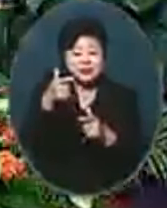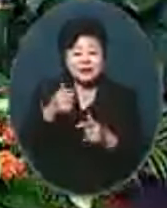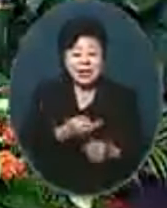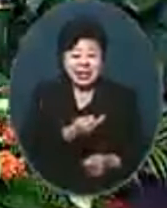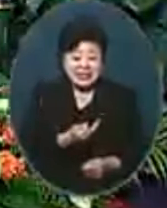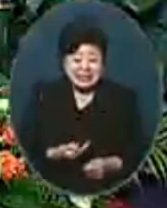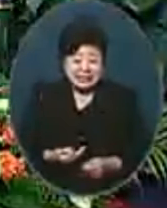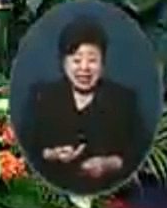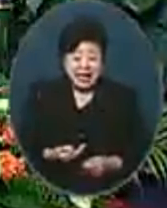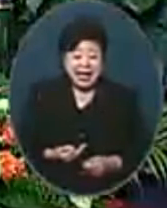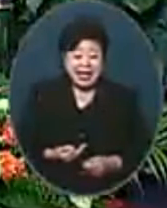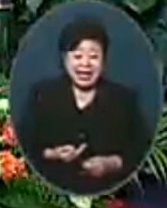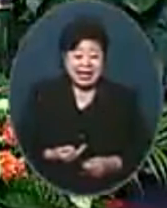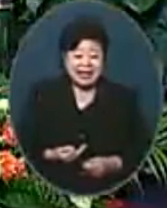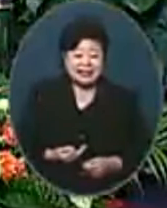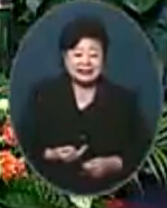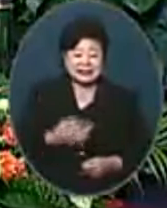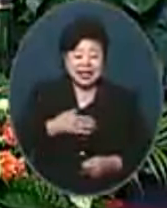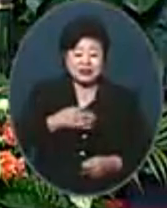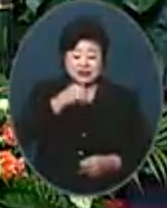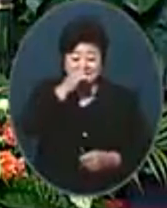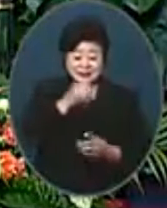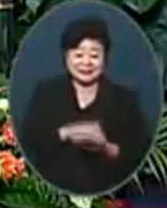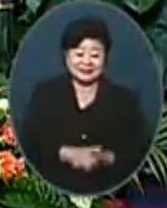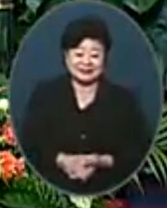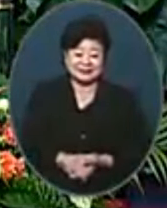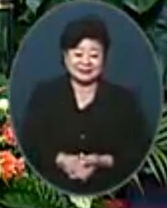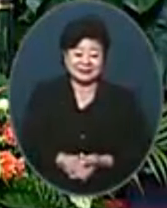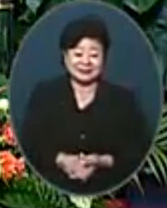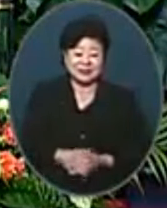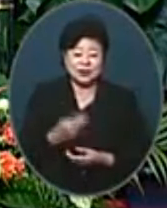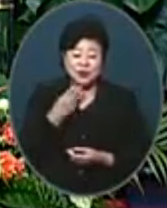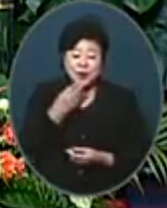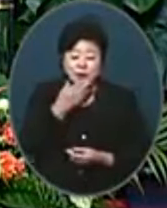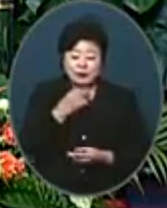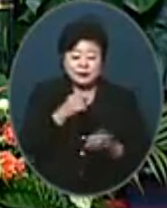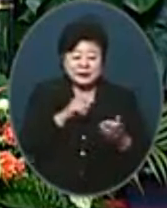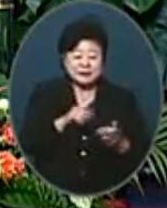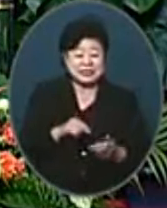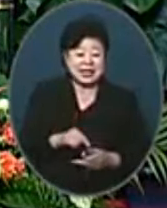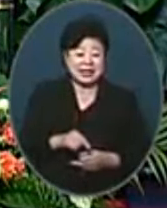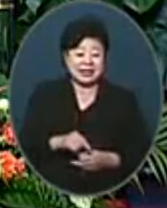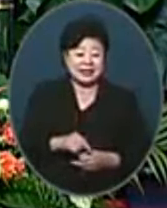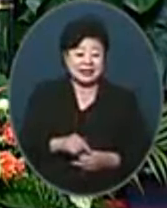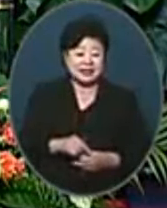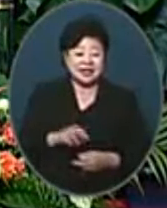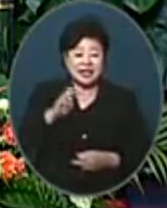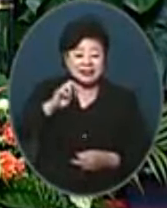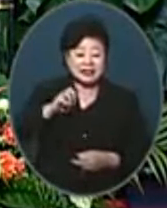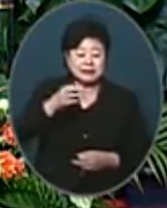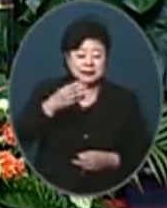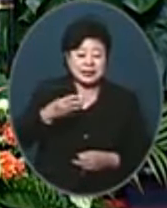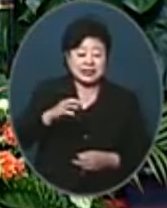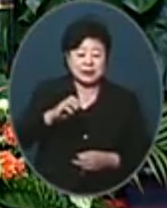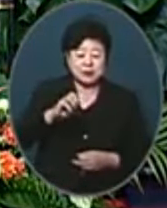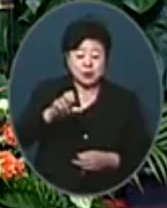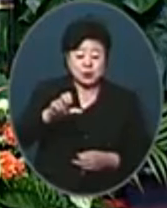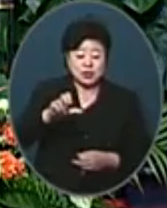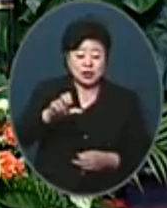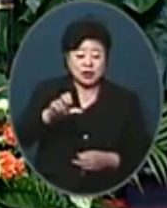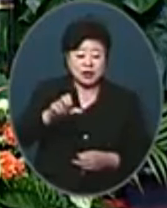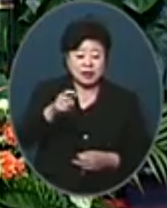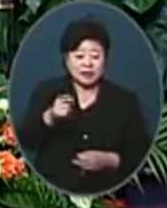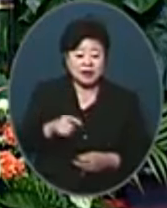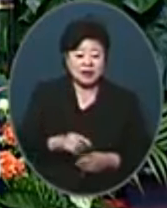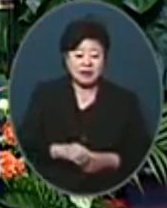제자라는 것을 세상에 알게 되는 것입니다. 요한복음 13장 34절로 35절에